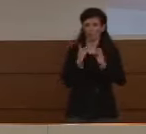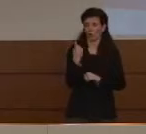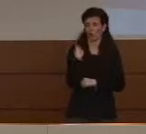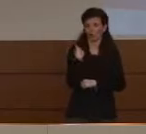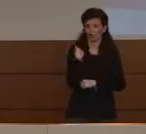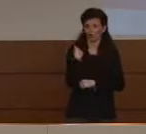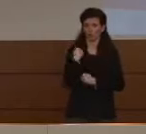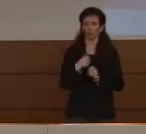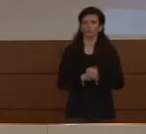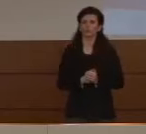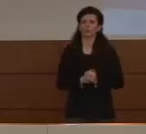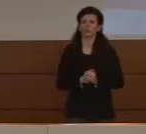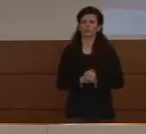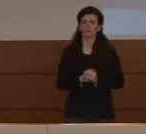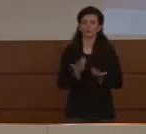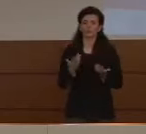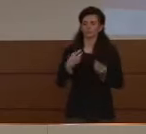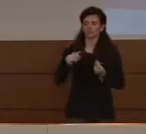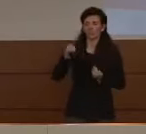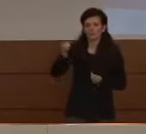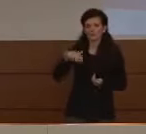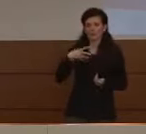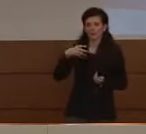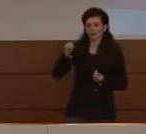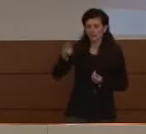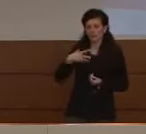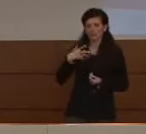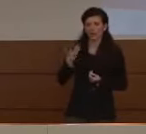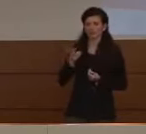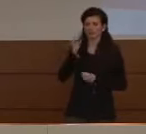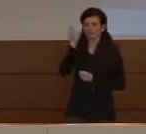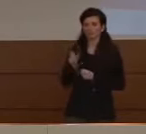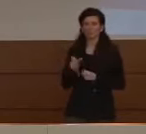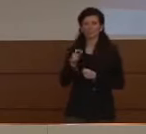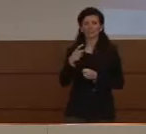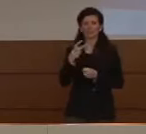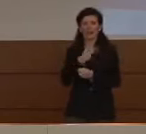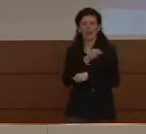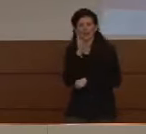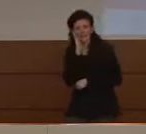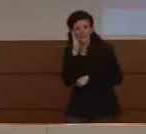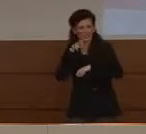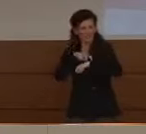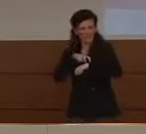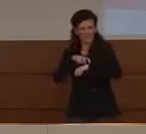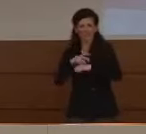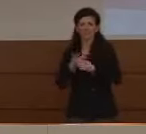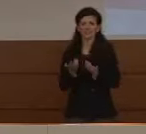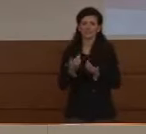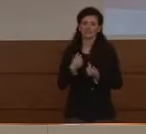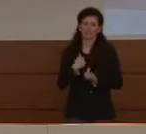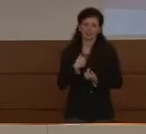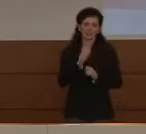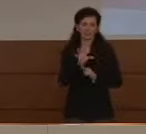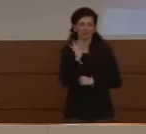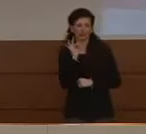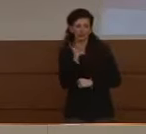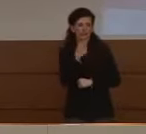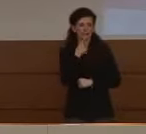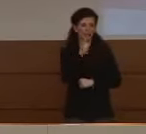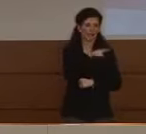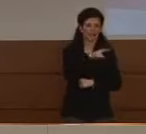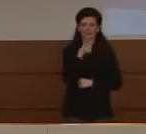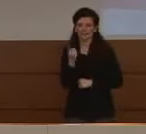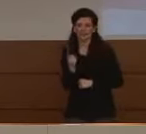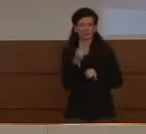continuano arrivarci messaggi magari di anestesisti che dicono noi dobbiamo scegliere fra chi salvare eccetera